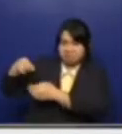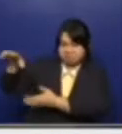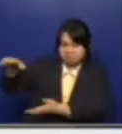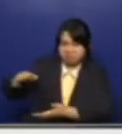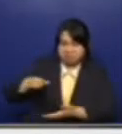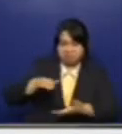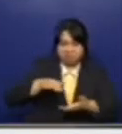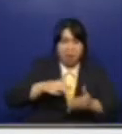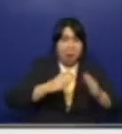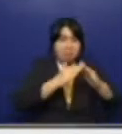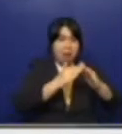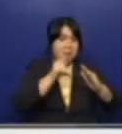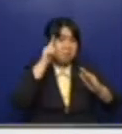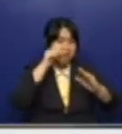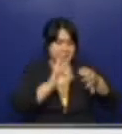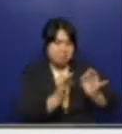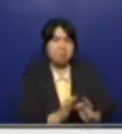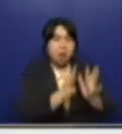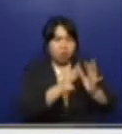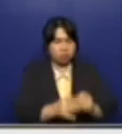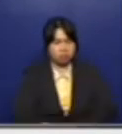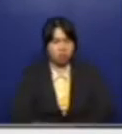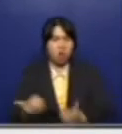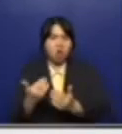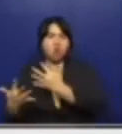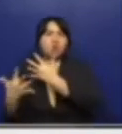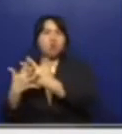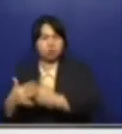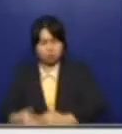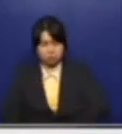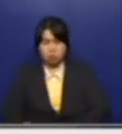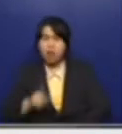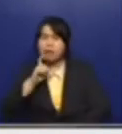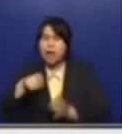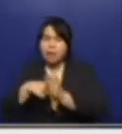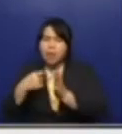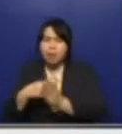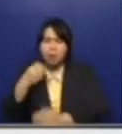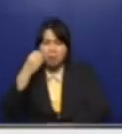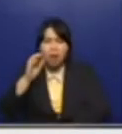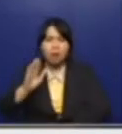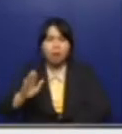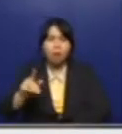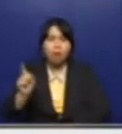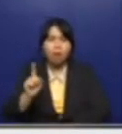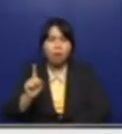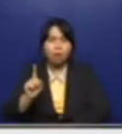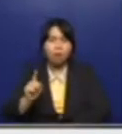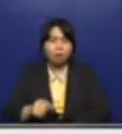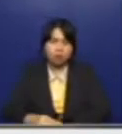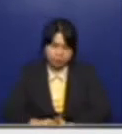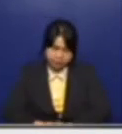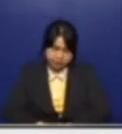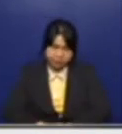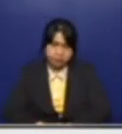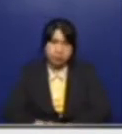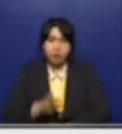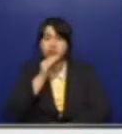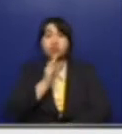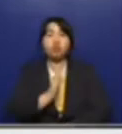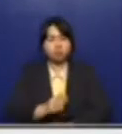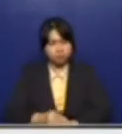เผาบ้านเลยติดคุกตำรวจถามว่าทำไมถึงทำอย่างนี้บ้านตัวเองอย่างนี้อย่างนี้พูดตรงไปตร